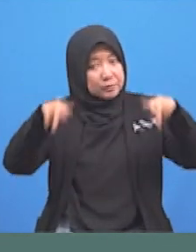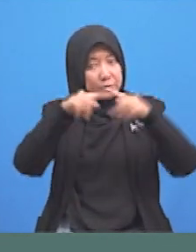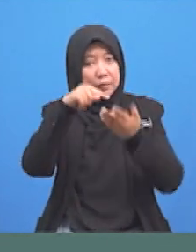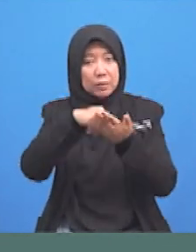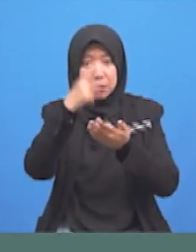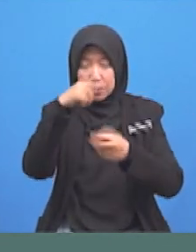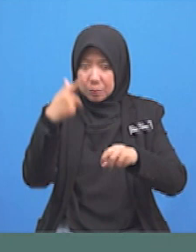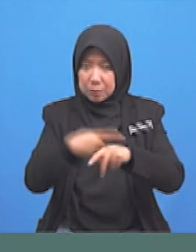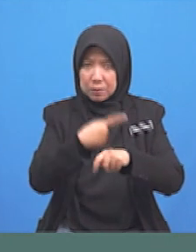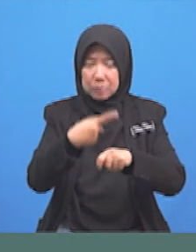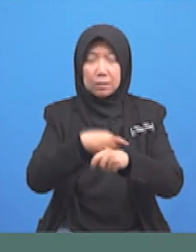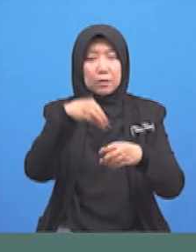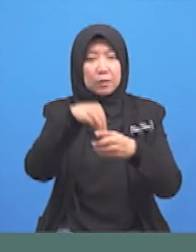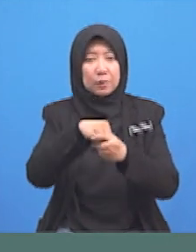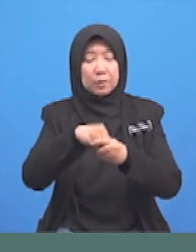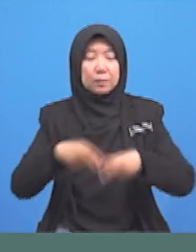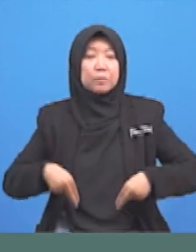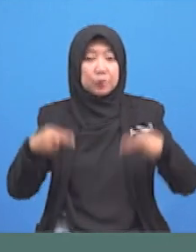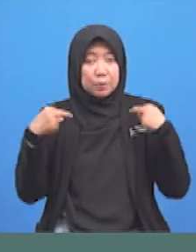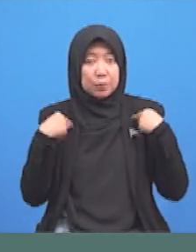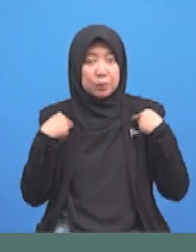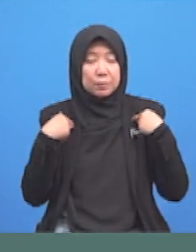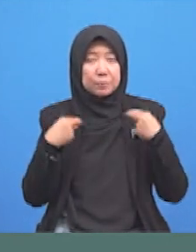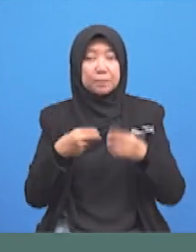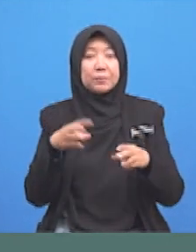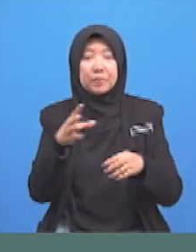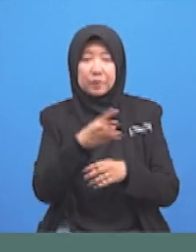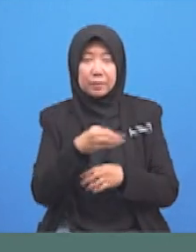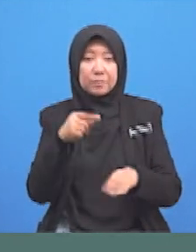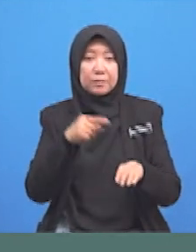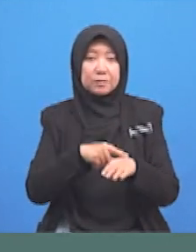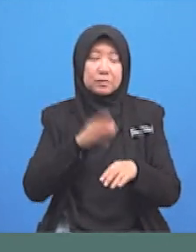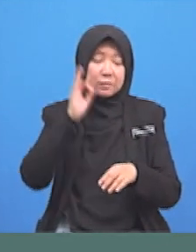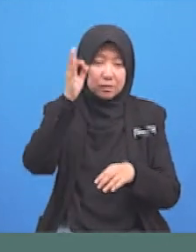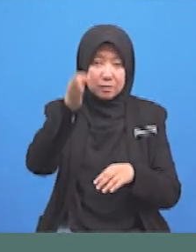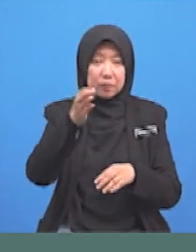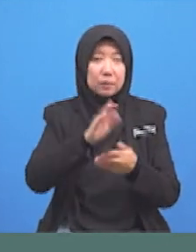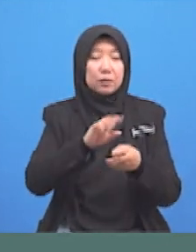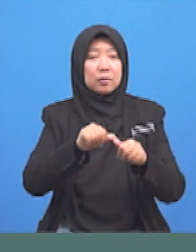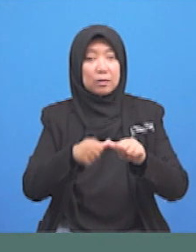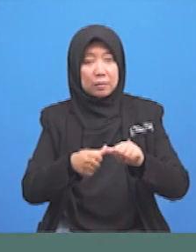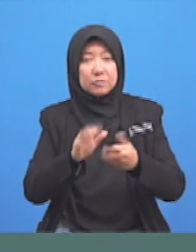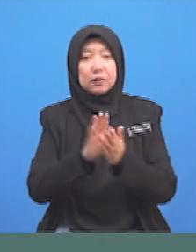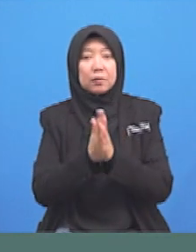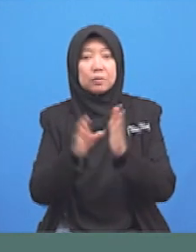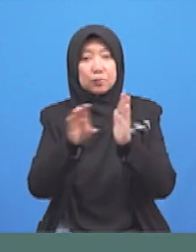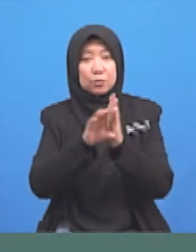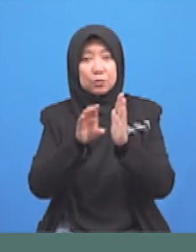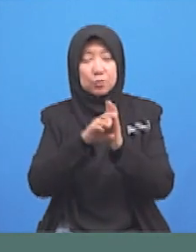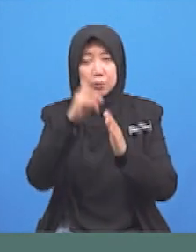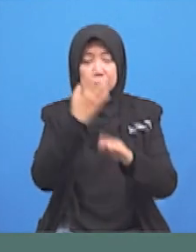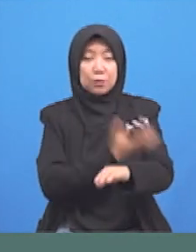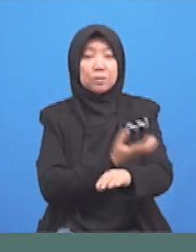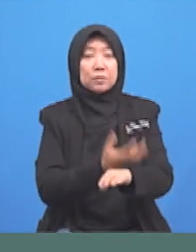kita praktikkan dalam kehidupan seharian dan pada masa akan datang agar menjadi contoh pula kepada